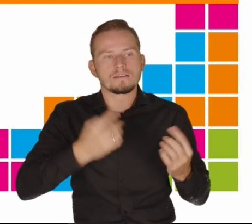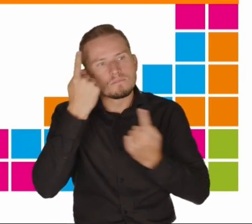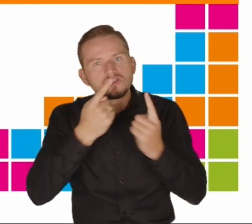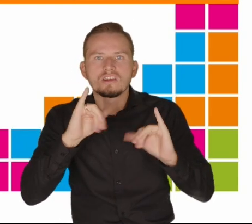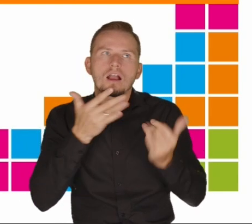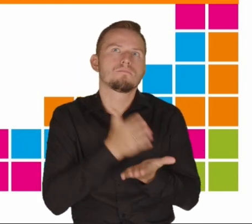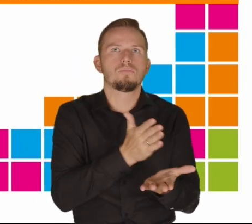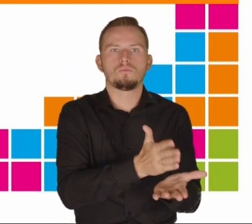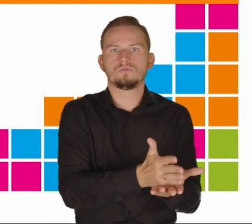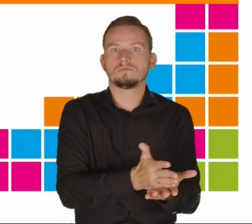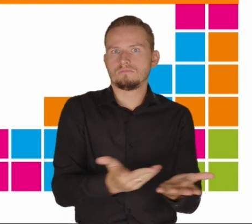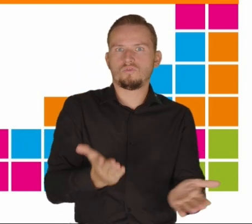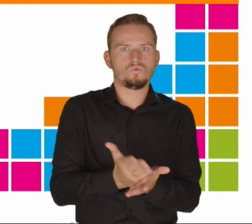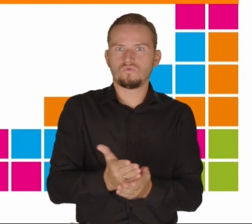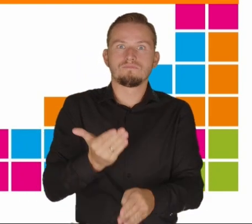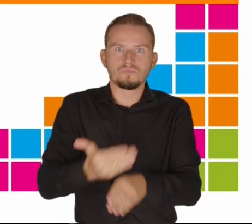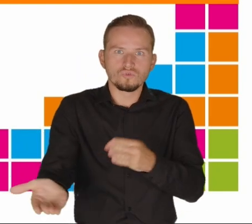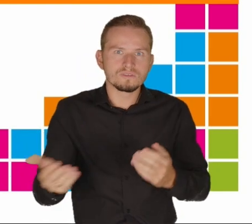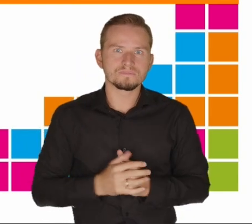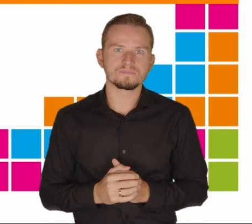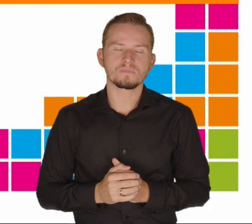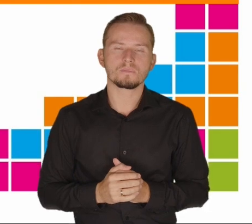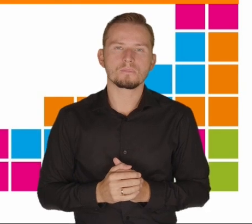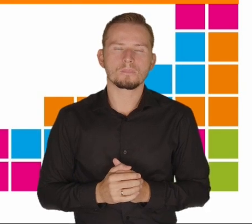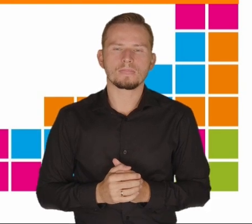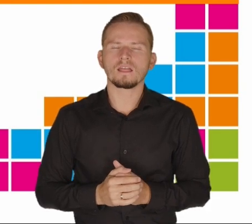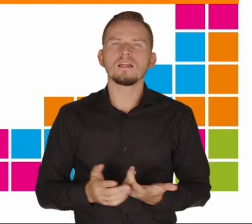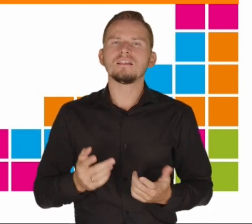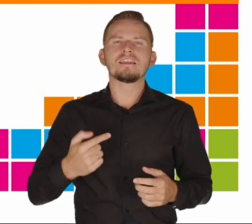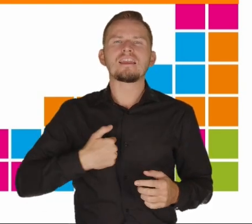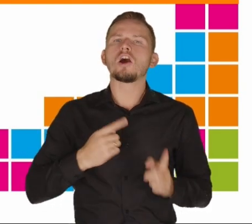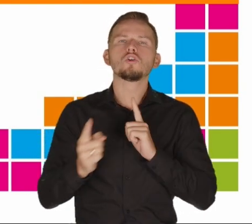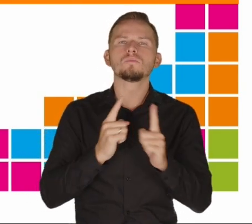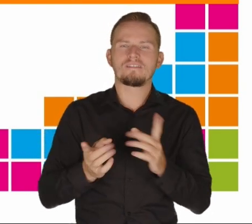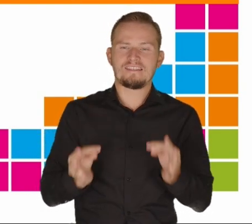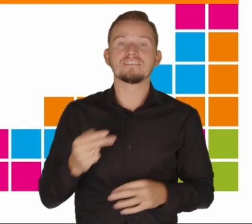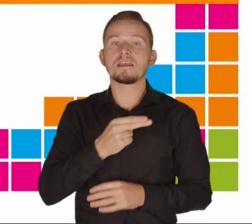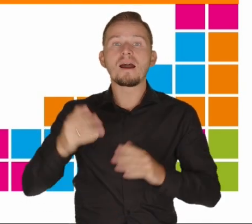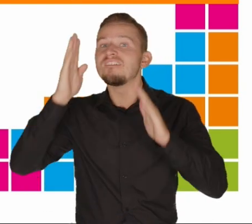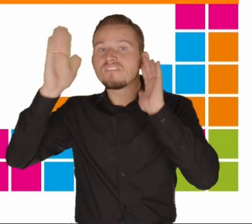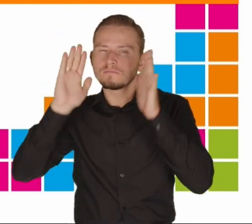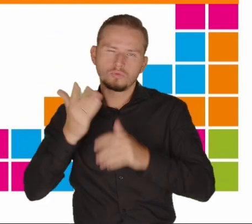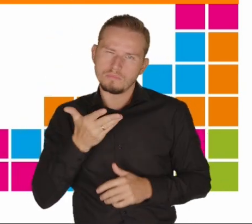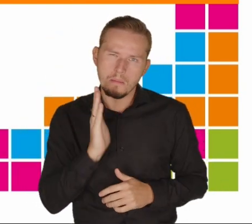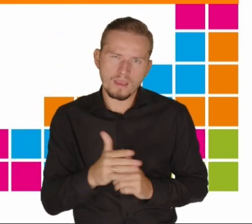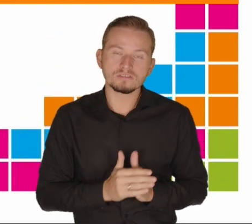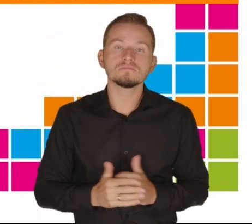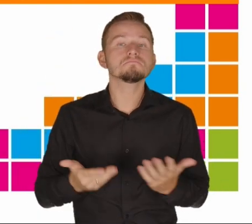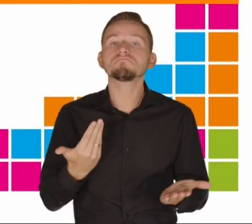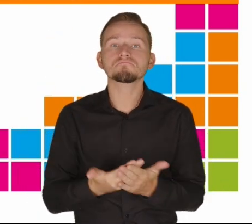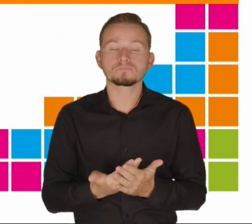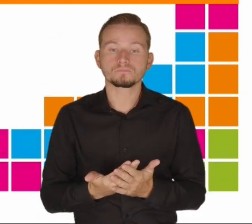rozwiązaniach. Nie będę dzisiaj mówił w związku z tym o Facebooku. Ponieważ tak jak już to zostało